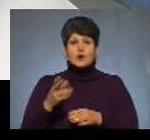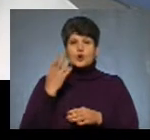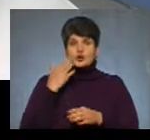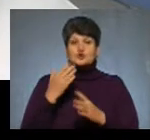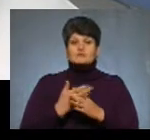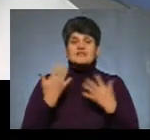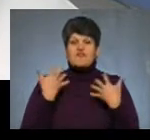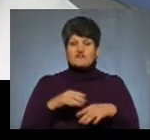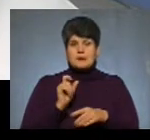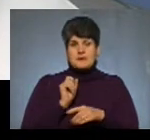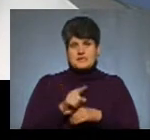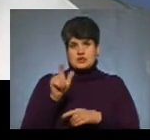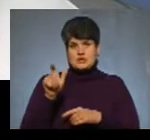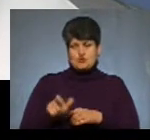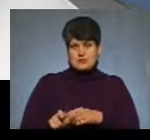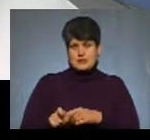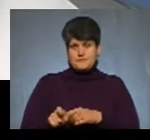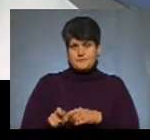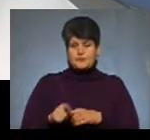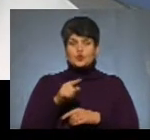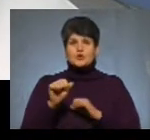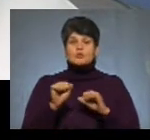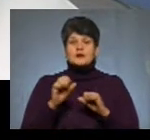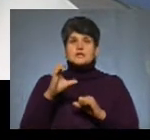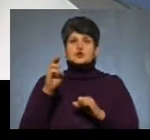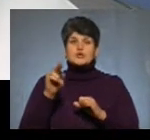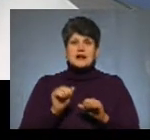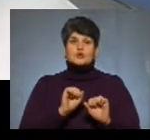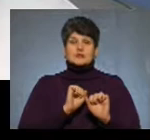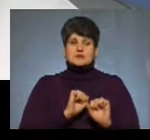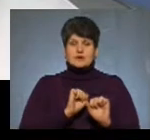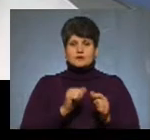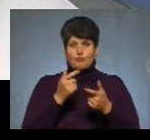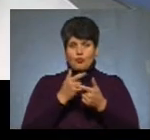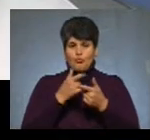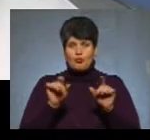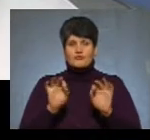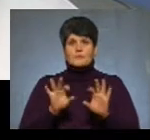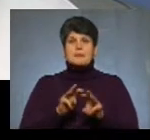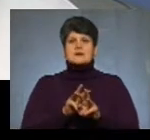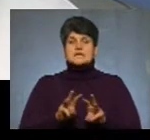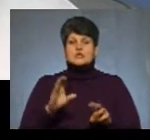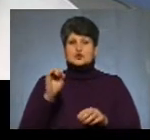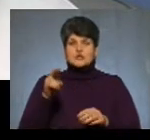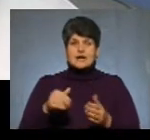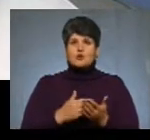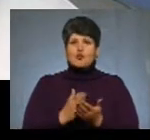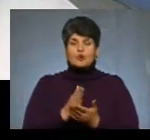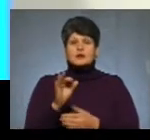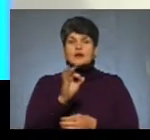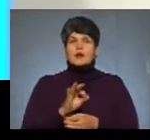субсидія вже призначена людині. Тоді управління соціального захисту повідомляє Міністерство соціальної політики